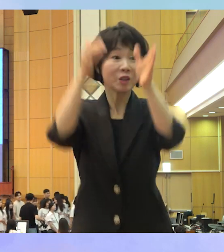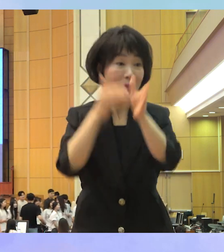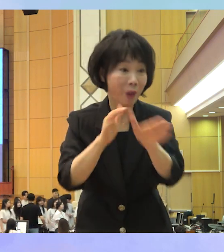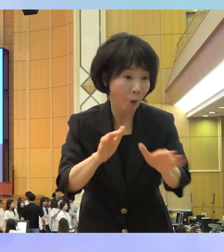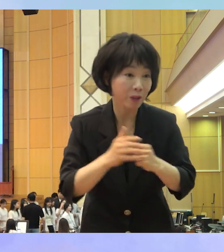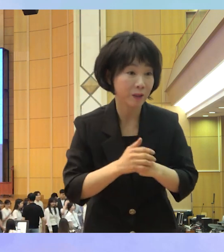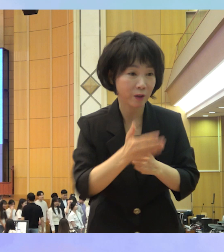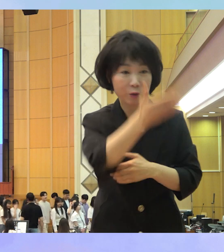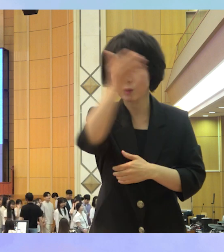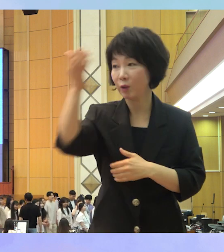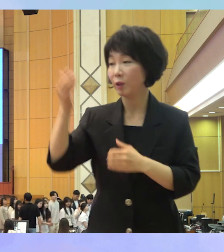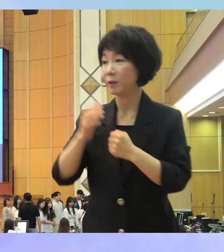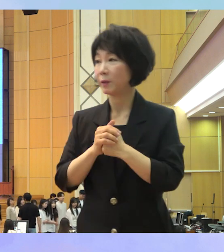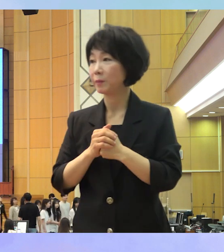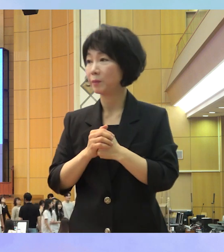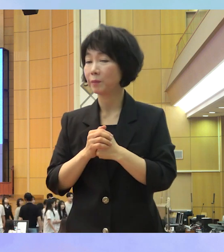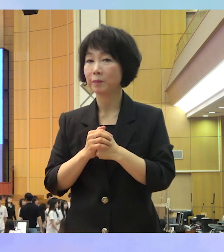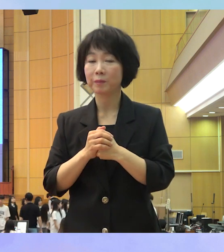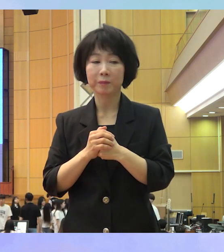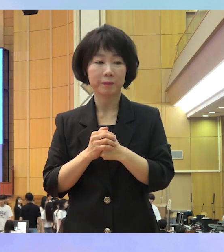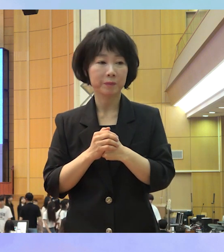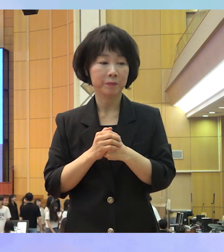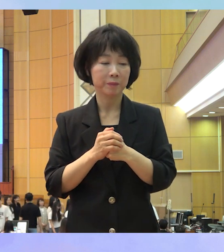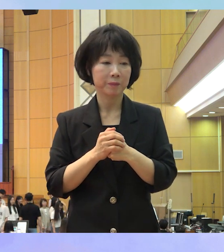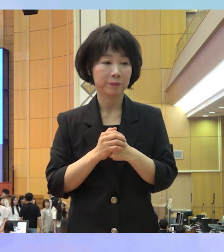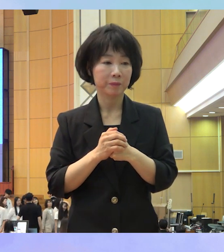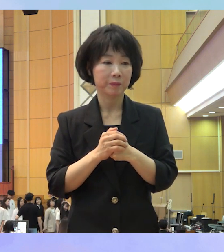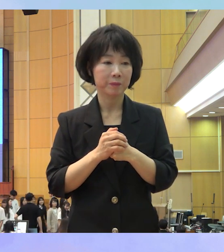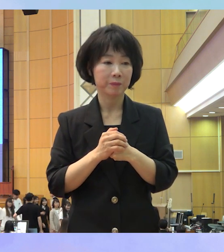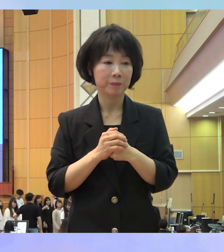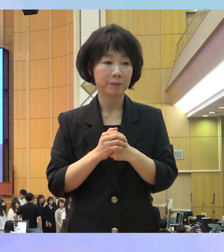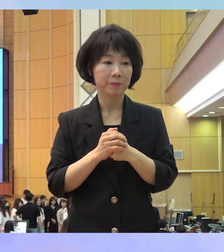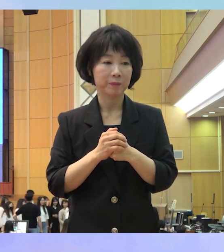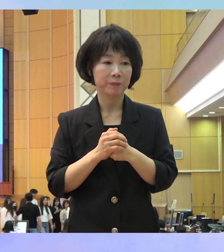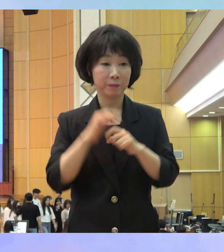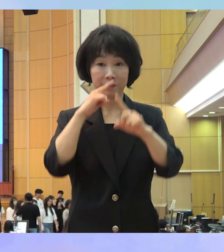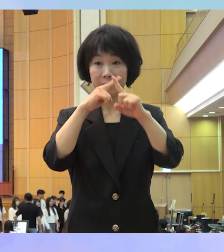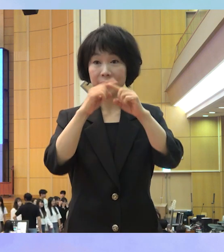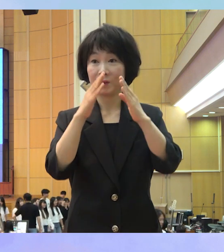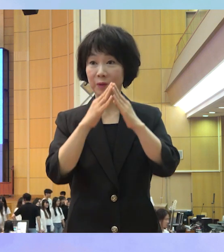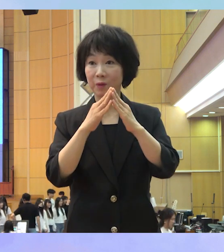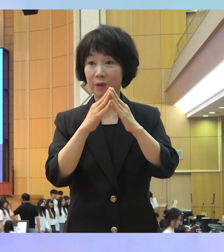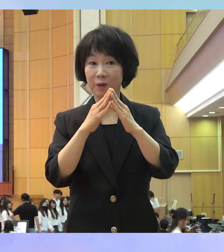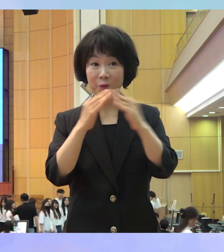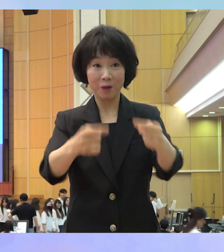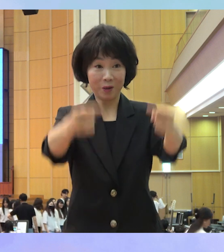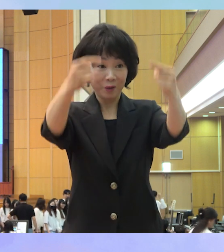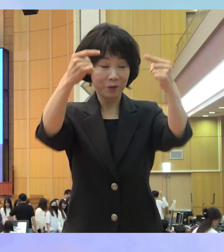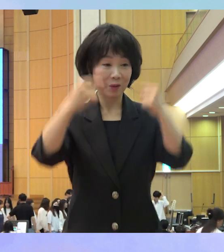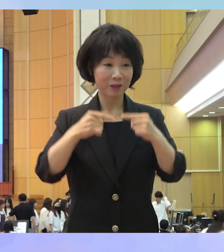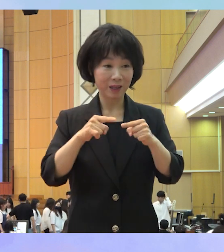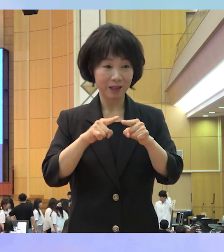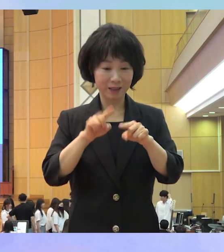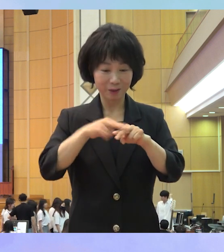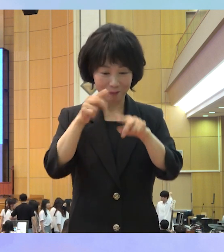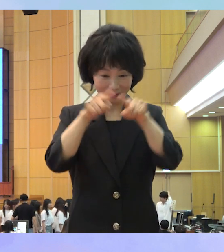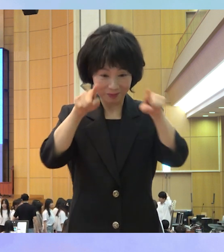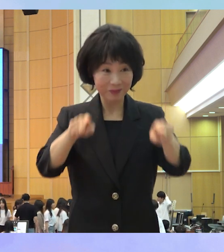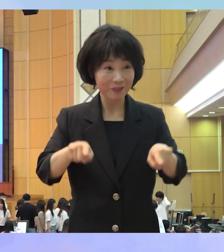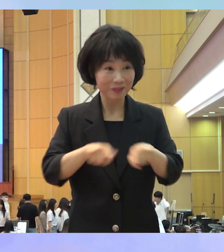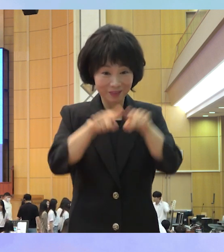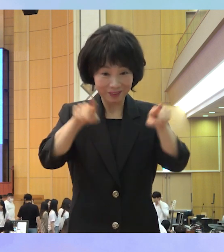여러분 이제 성전에 들어오실 때 이렇게 조그만 쇼핑백 하나